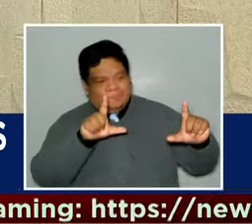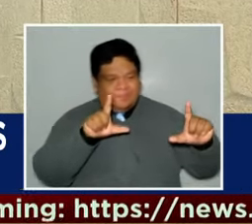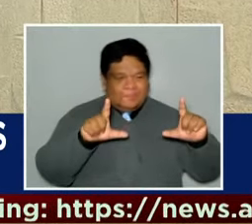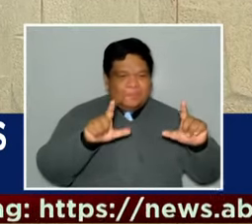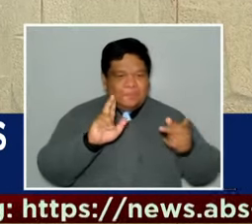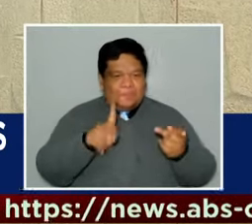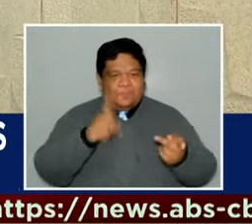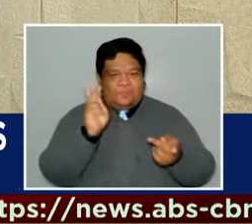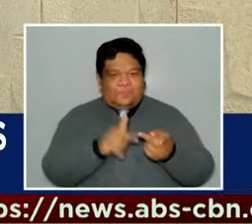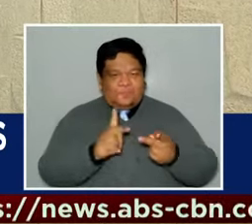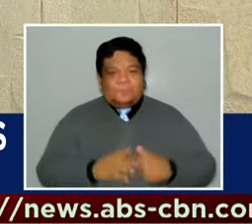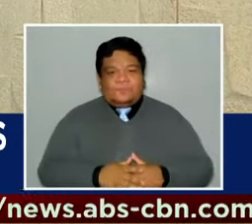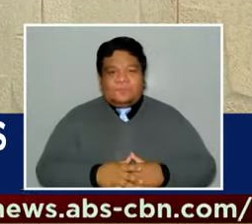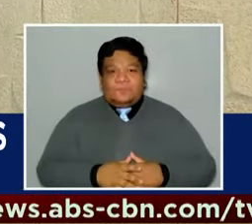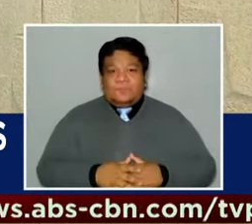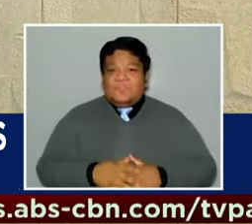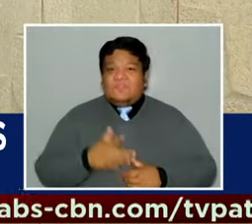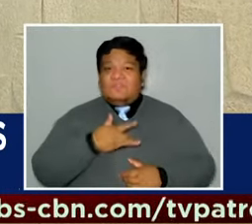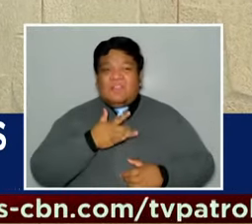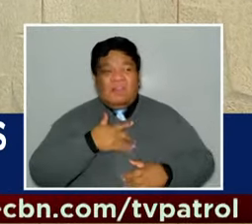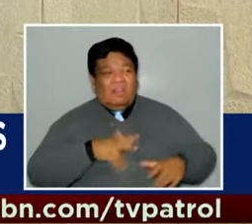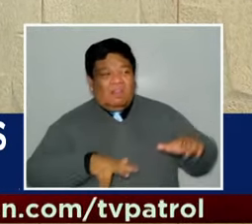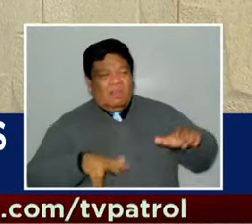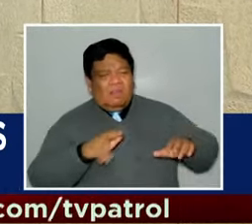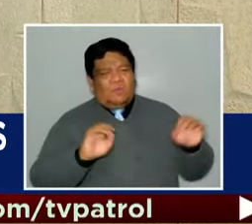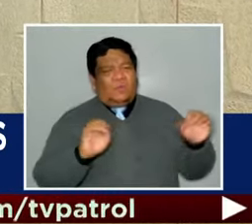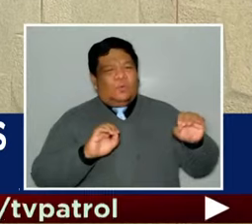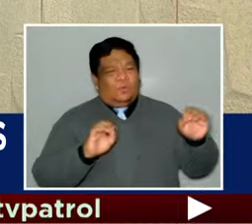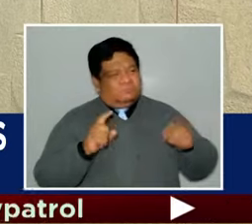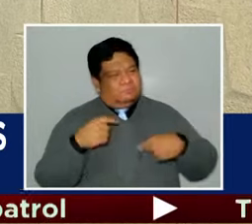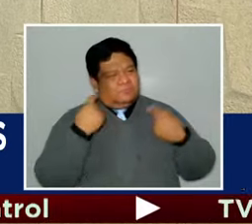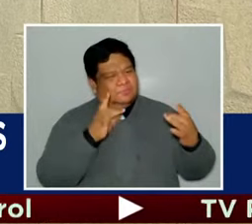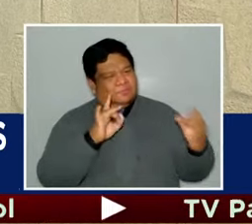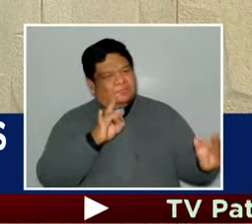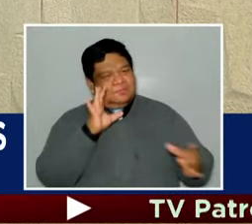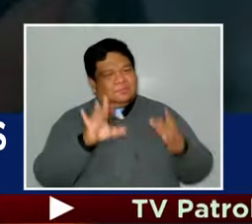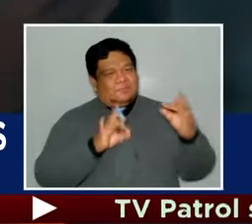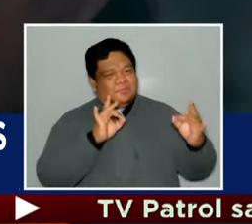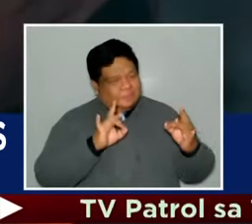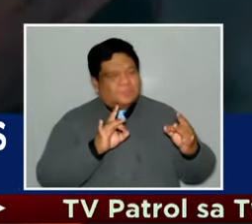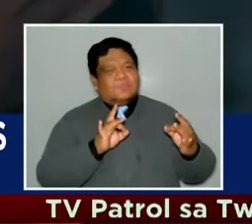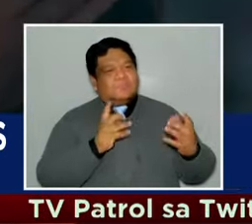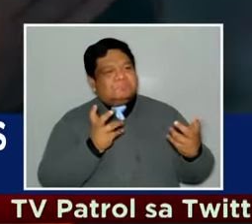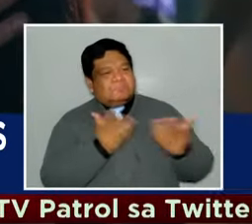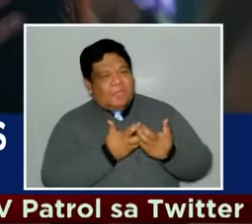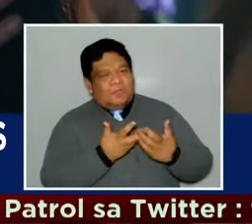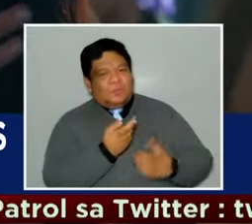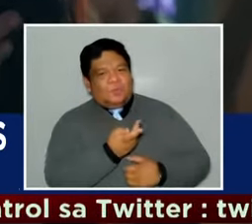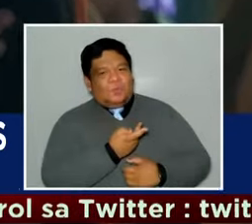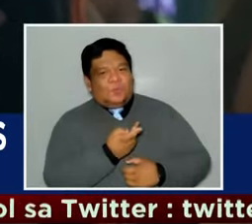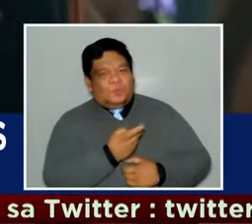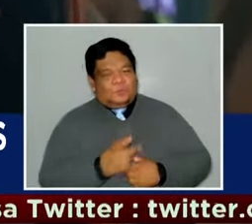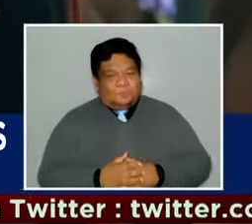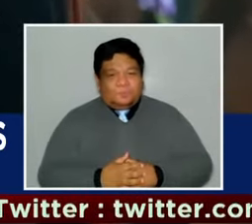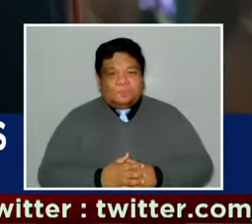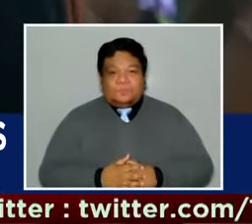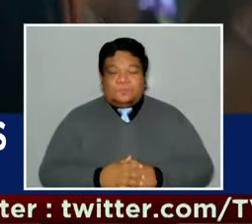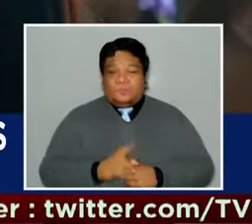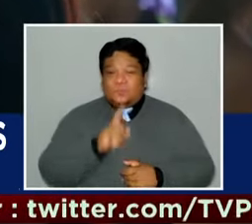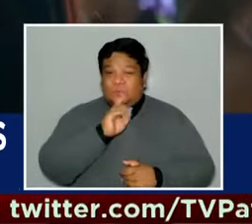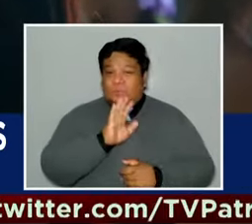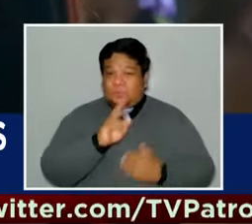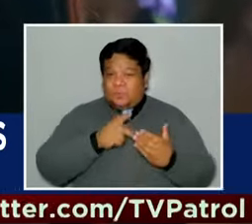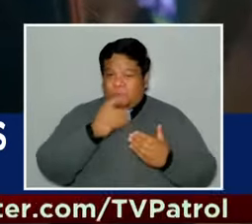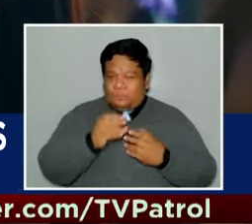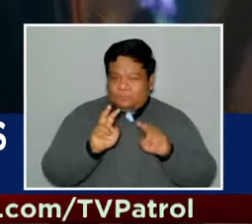hard? Matagal na din po kasi kami magkakilala. And may chemistry naman po kami. Kaabang-abang ang mga eksena ngayong gabi